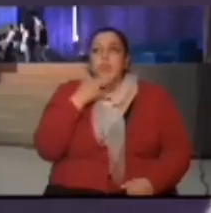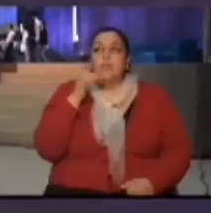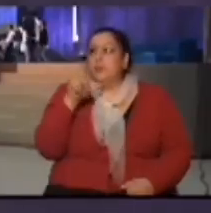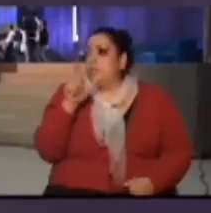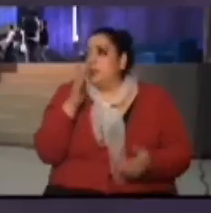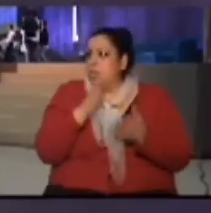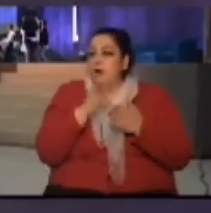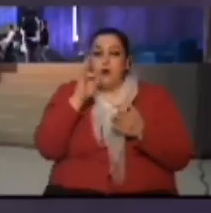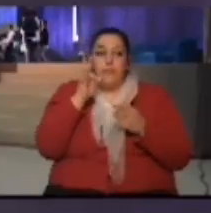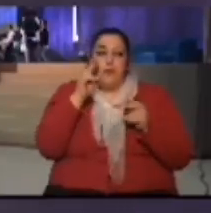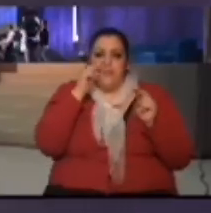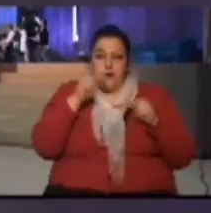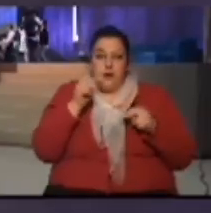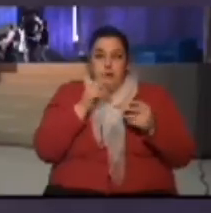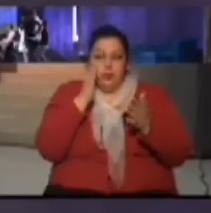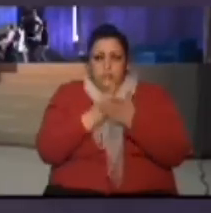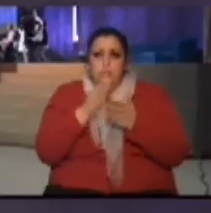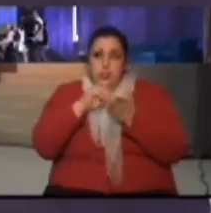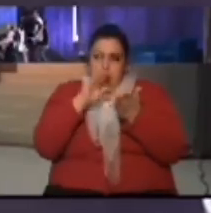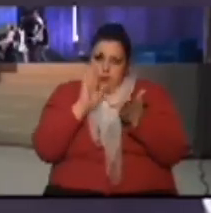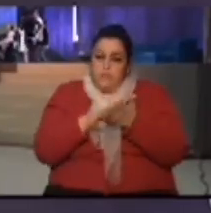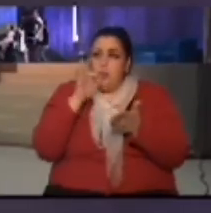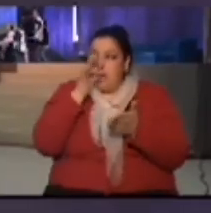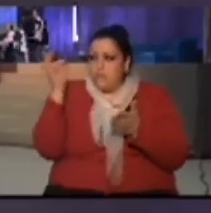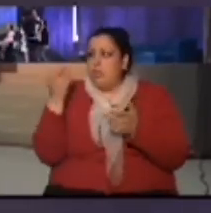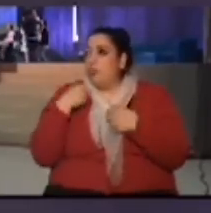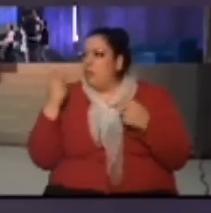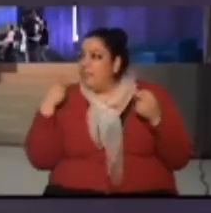գրիար, անպայման բեր քո ավակներին տուր, հովիվներին